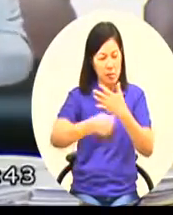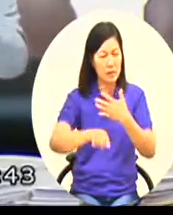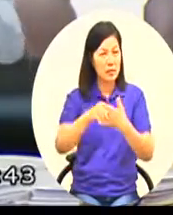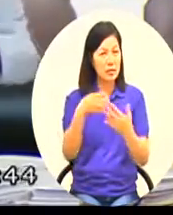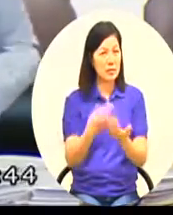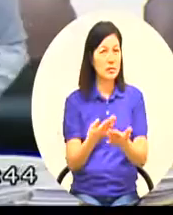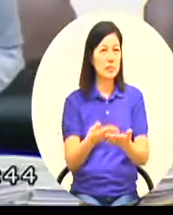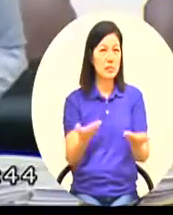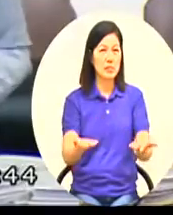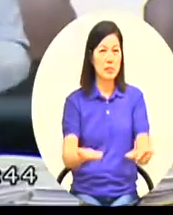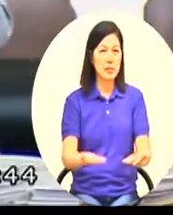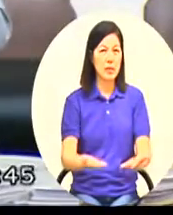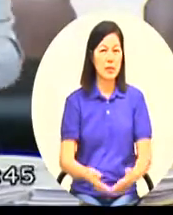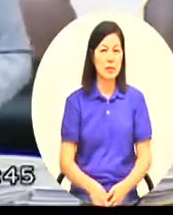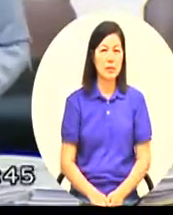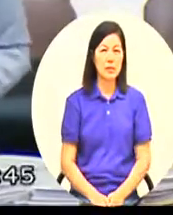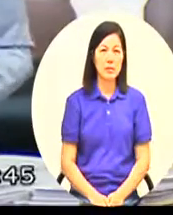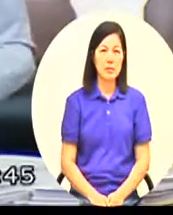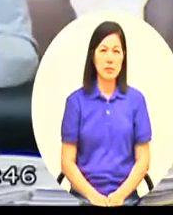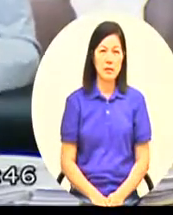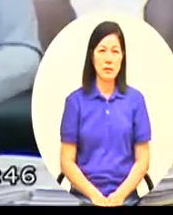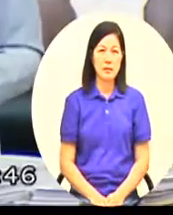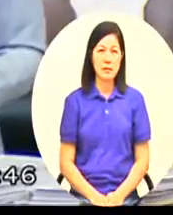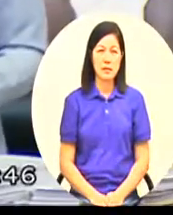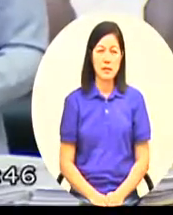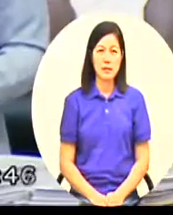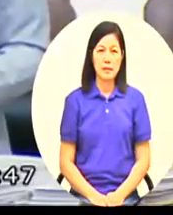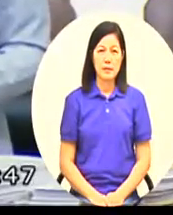这个我们怎么去教导？